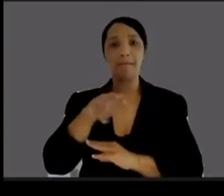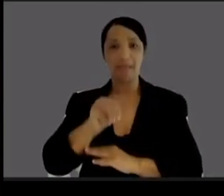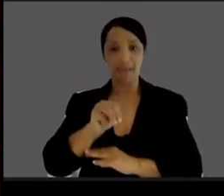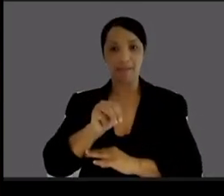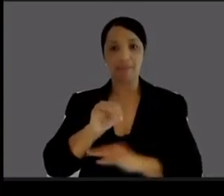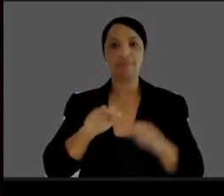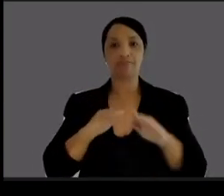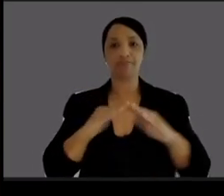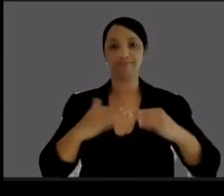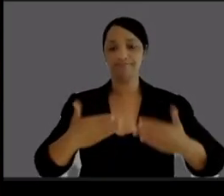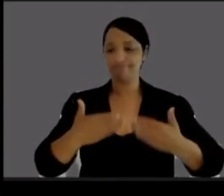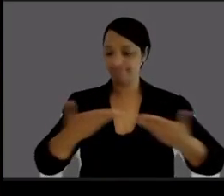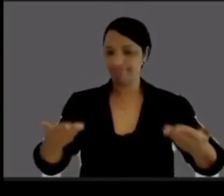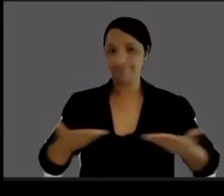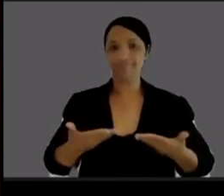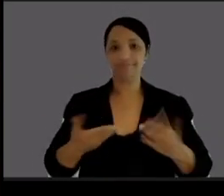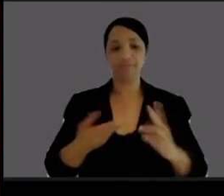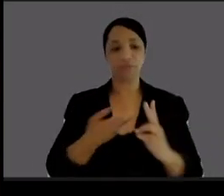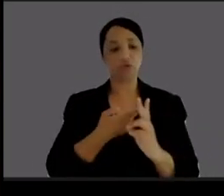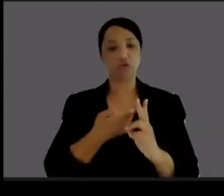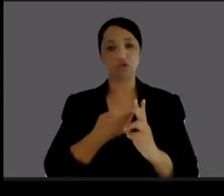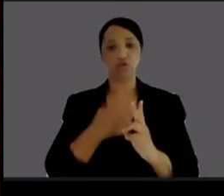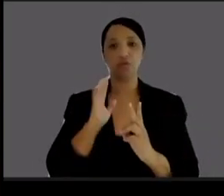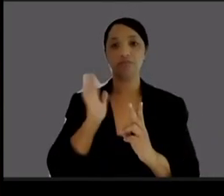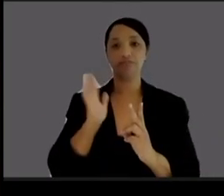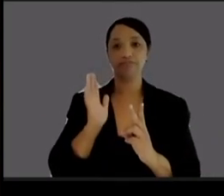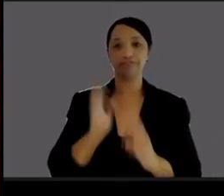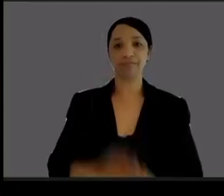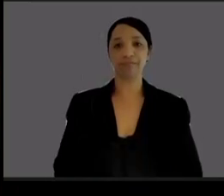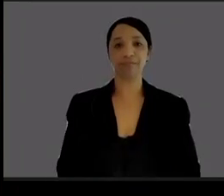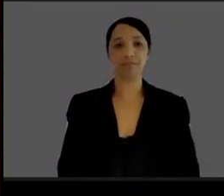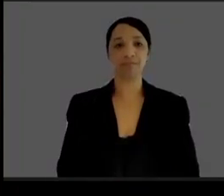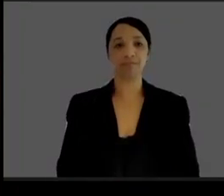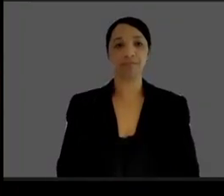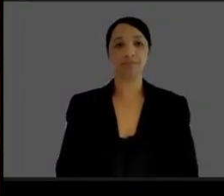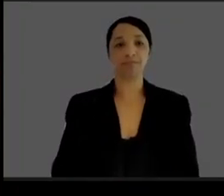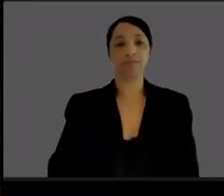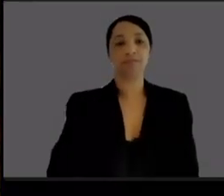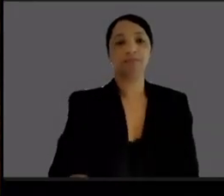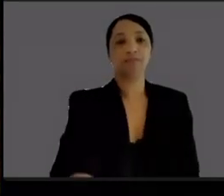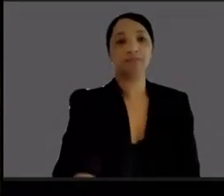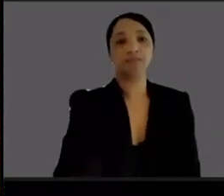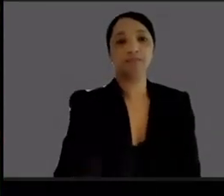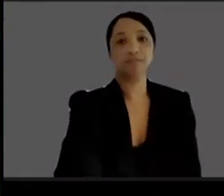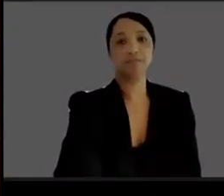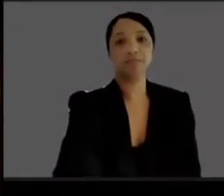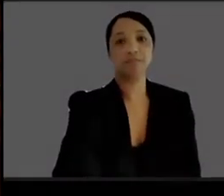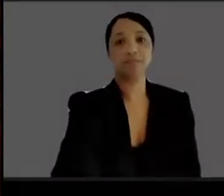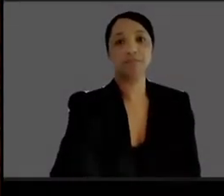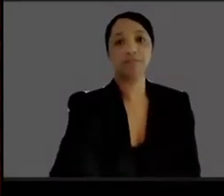事務次長事務総長そして岸田総理よろしくお願いいたし